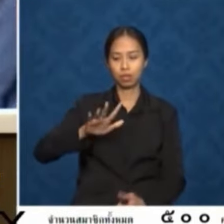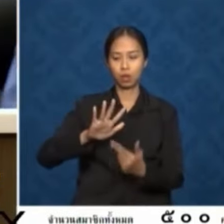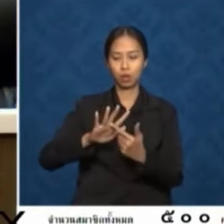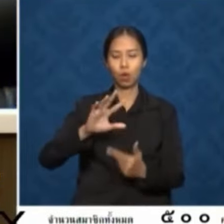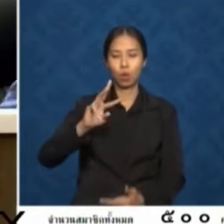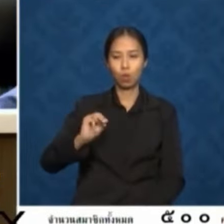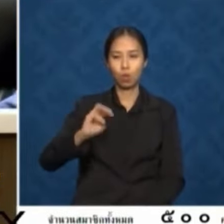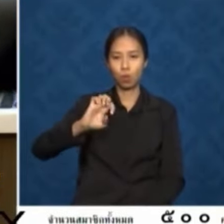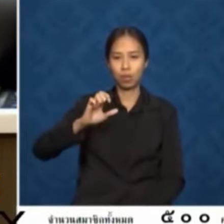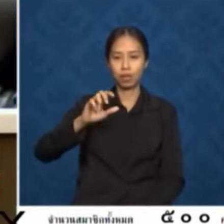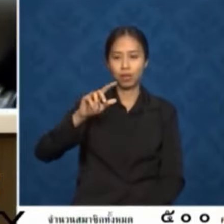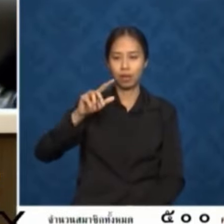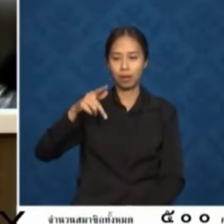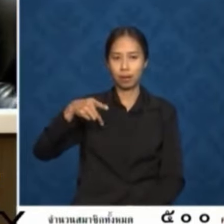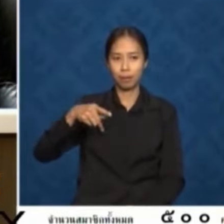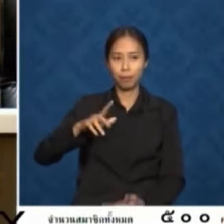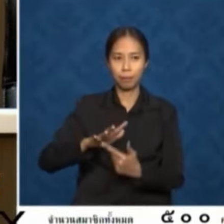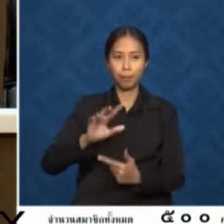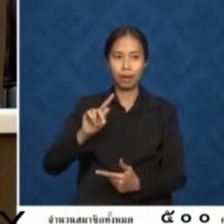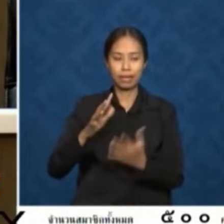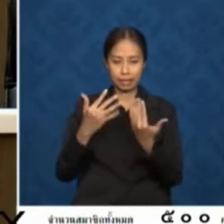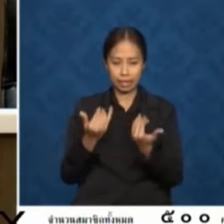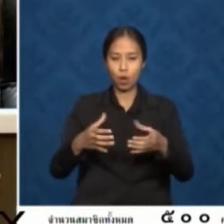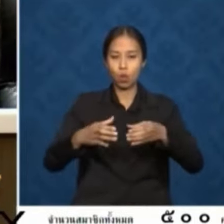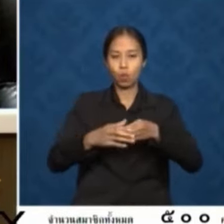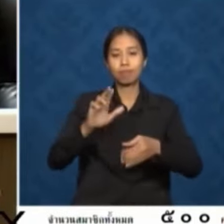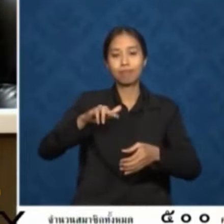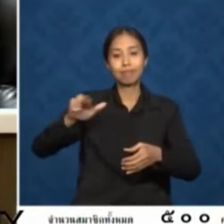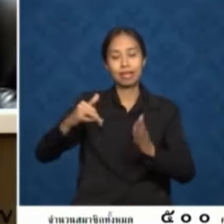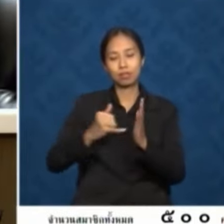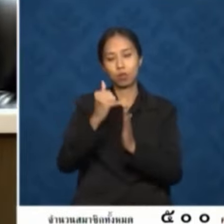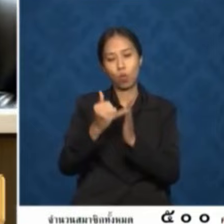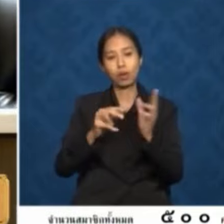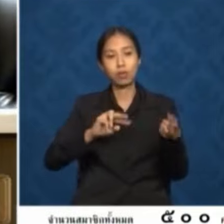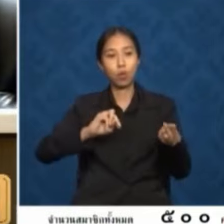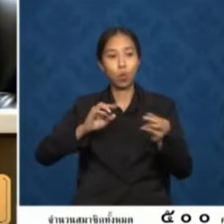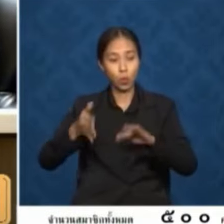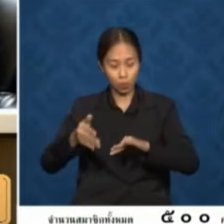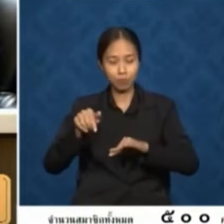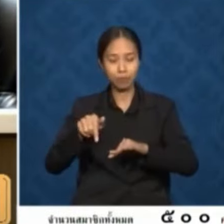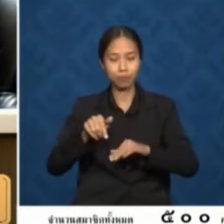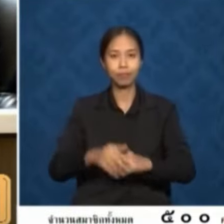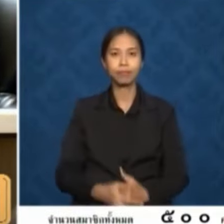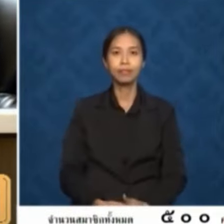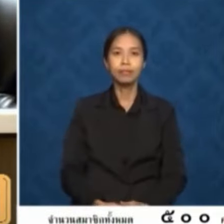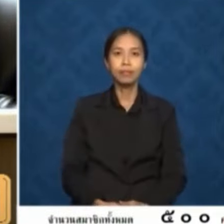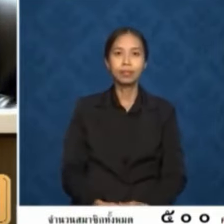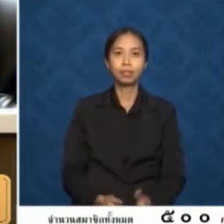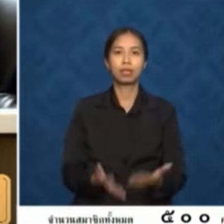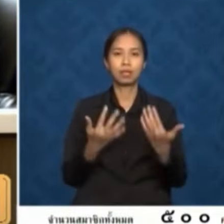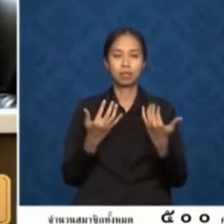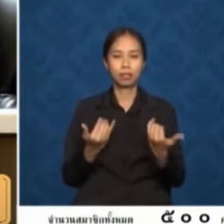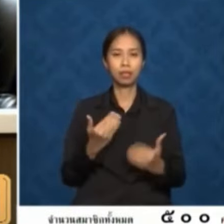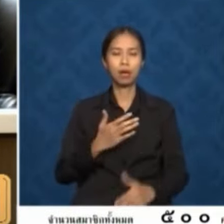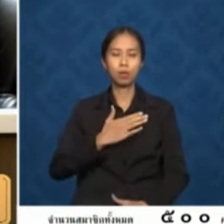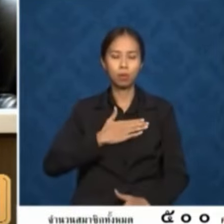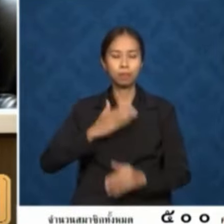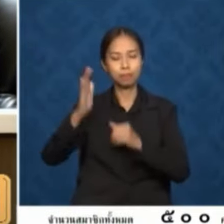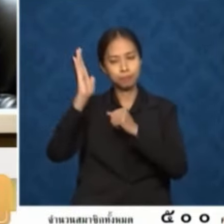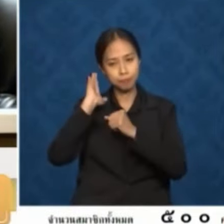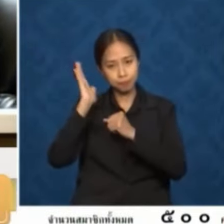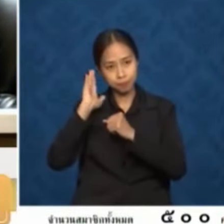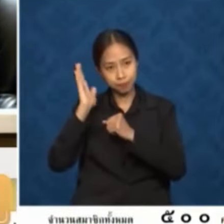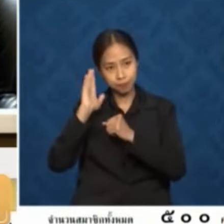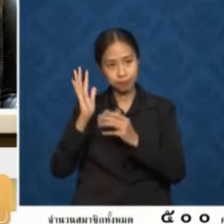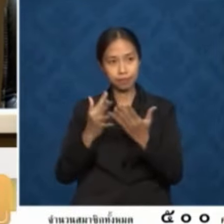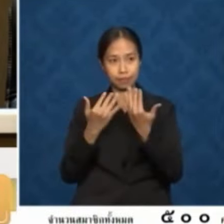รศักดิ์พรรคเพื่อไทยจังหวัดนครพนมเขต1กับผมขออภิปรายร่างพระ